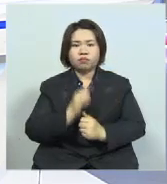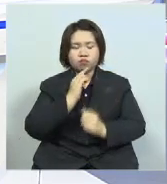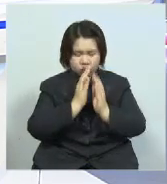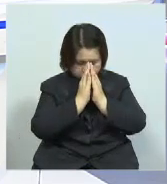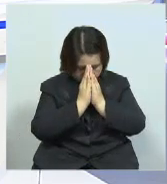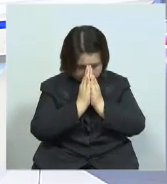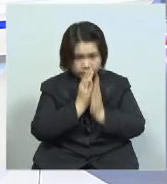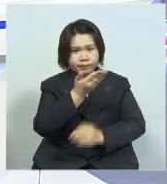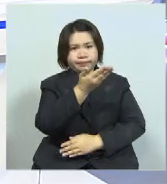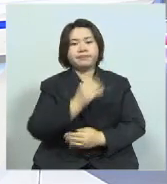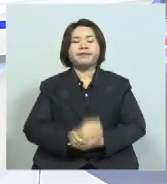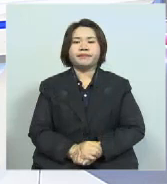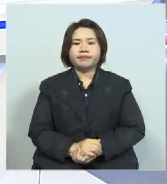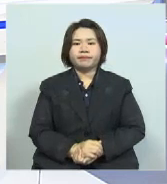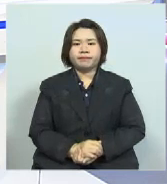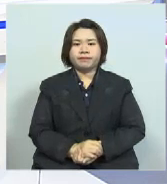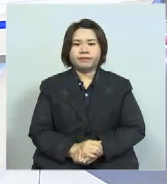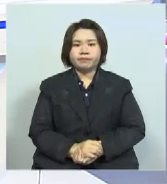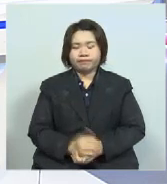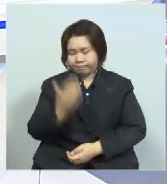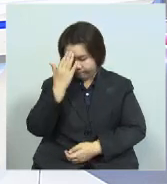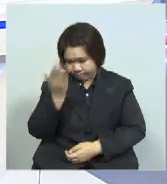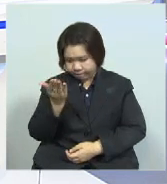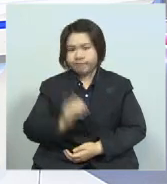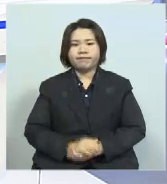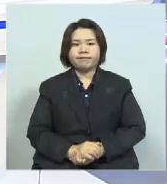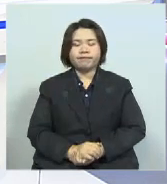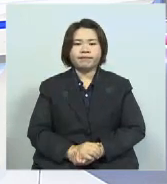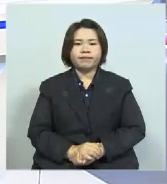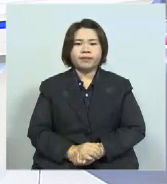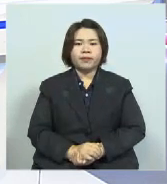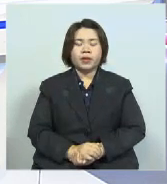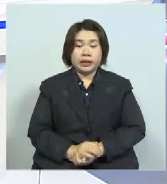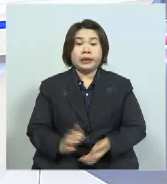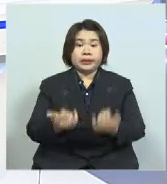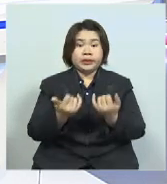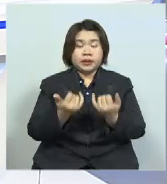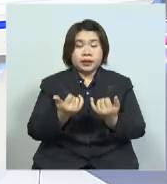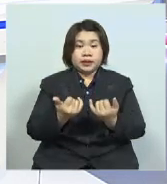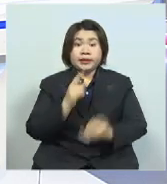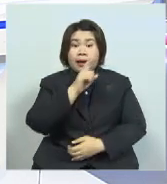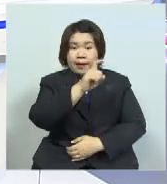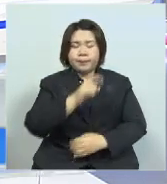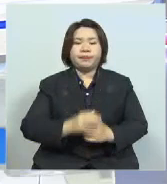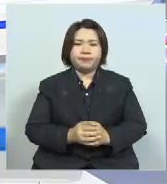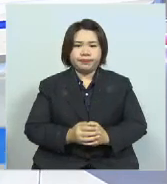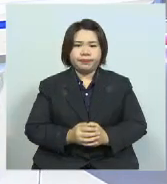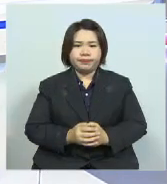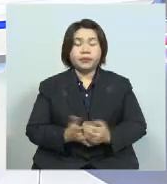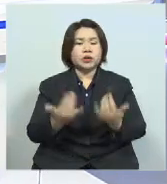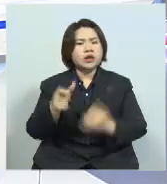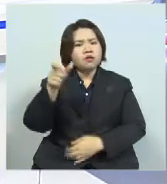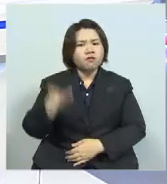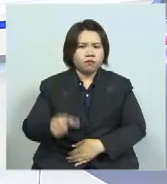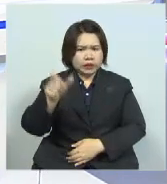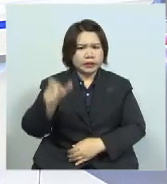ครับท่านครับ สวัสดีค่ะท่านรัฐมนตรีคะ ครับสวัสดีครับทั้งสองท่านครับ ครับผมล่าสุดสถานการณ์ในพื้นที่ตอนนี้ครับท